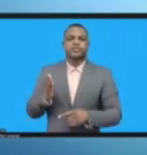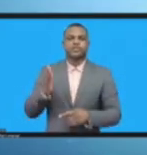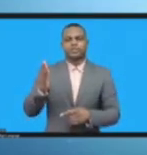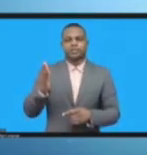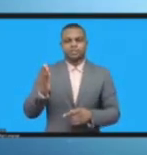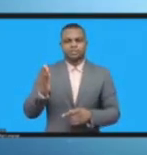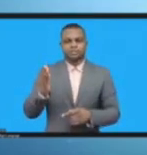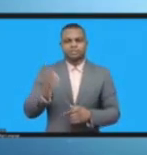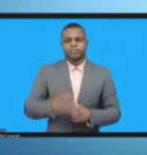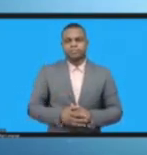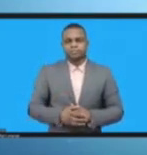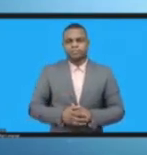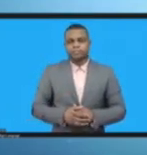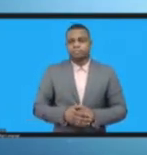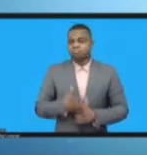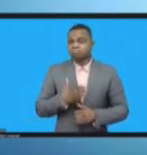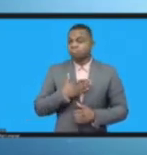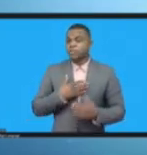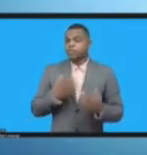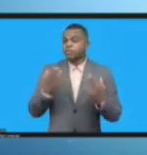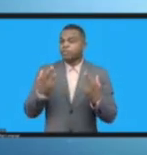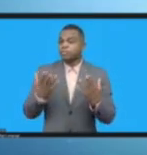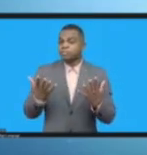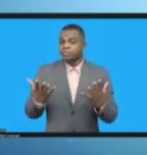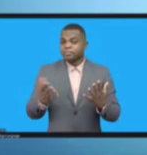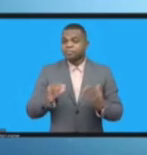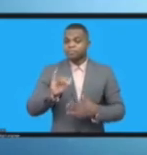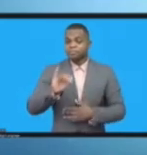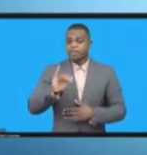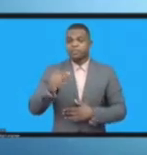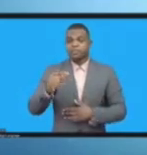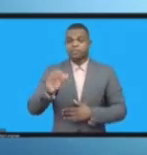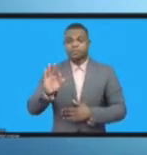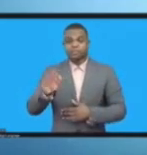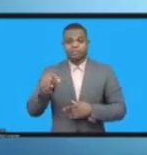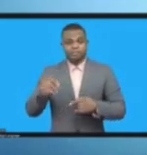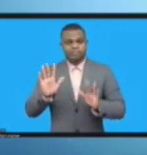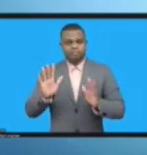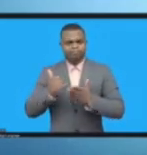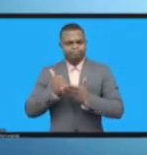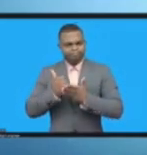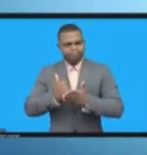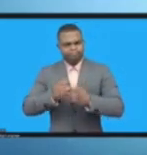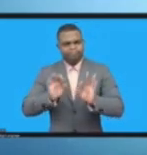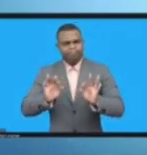недооценить. И я надеюсь, что форум поможет способствовать